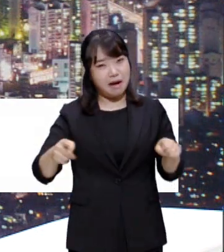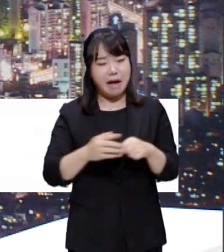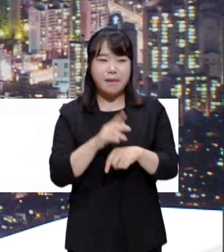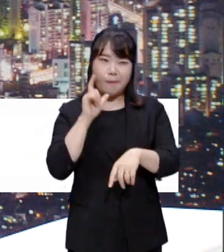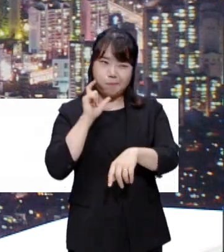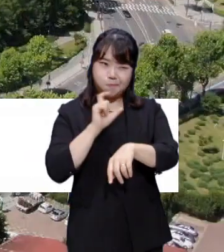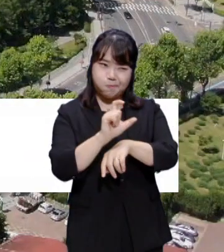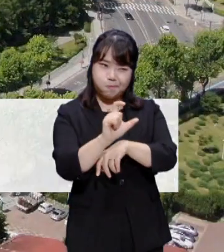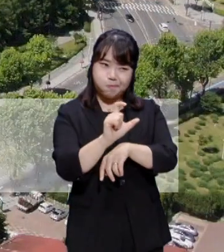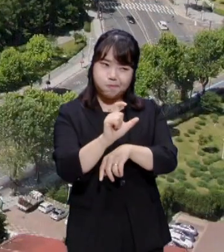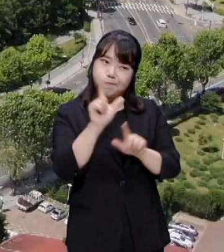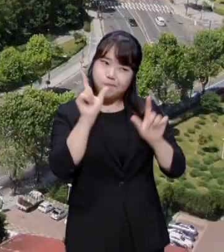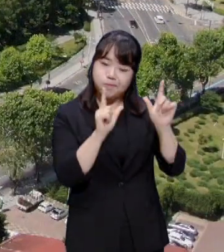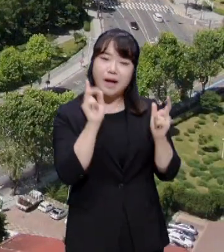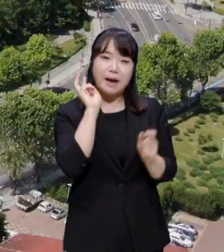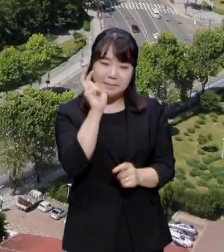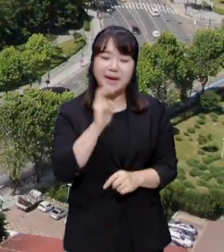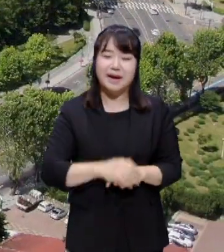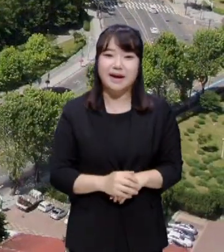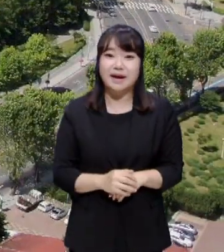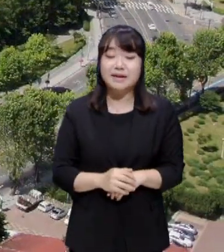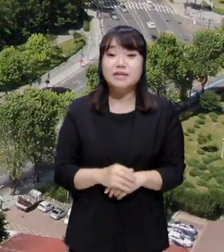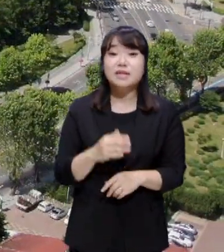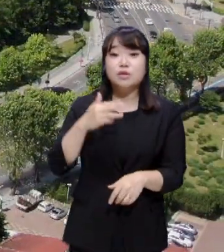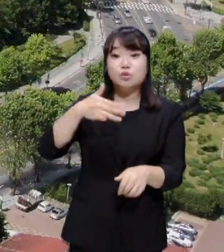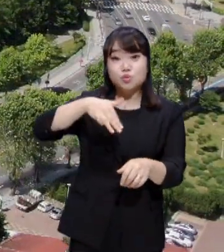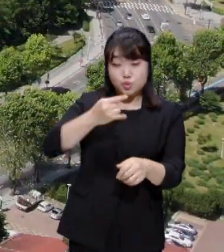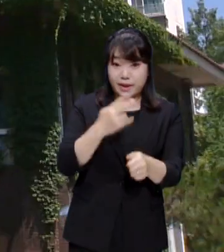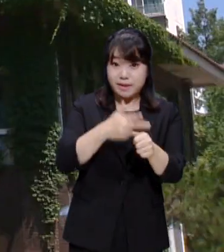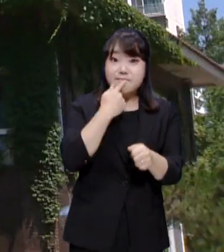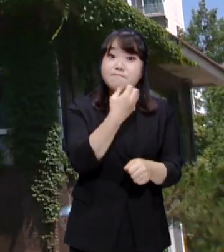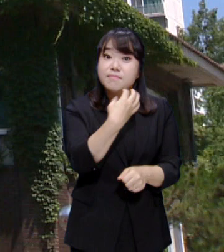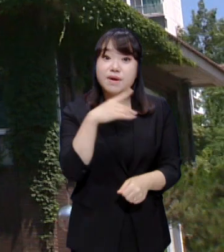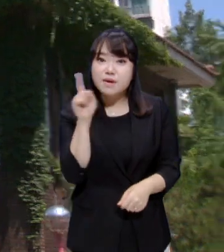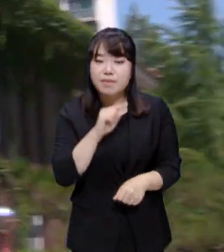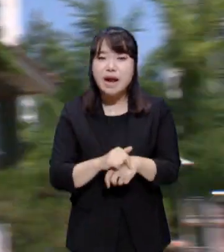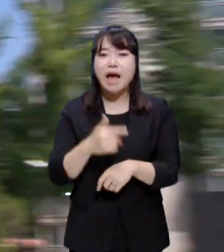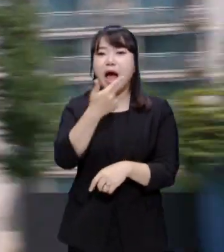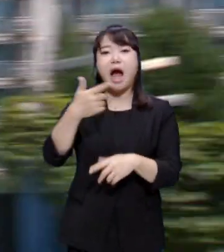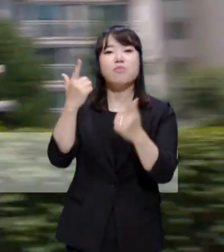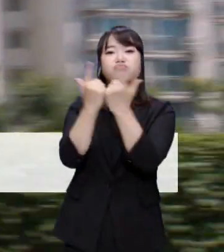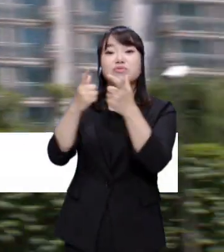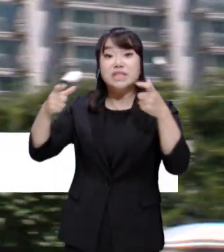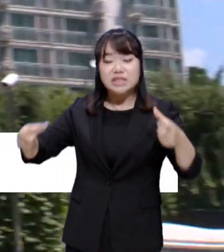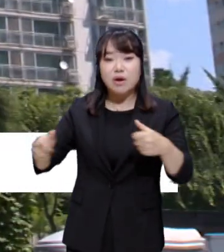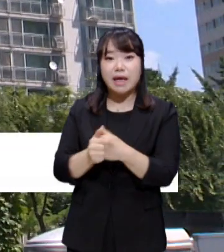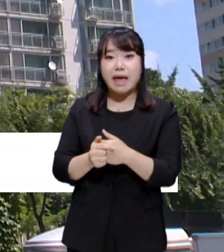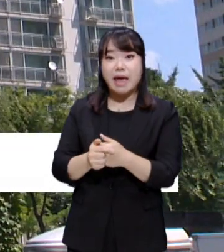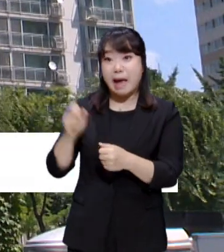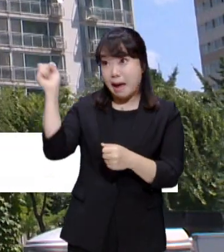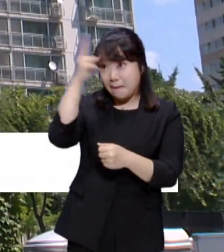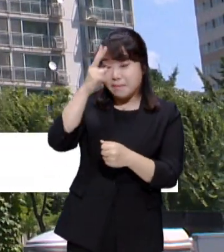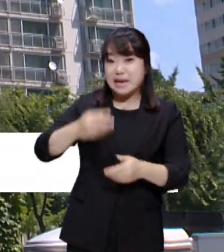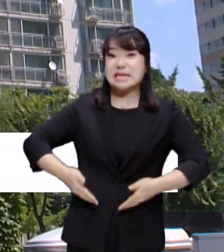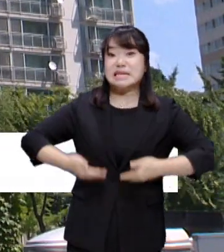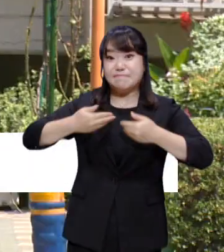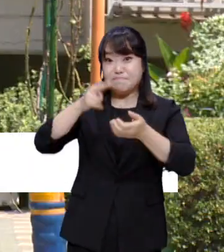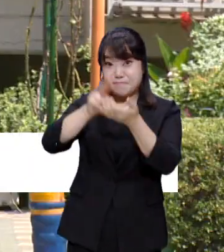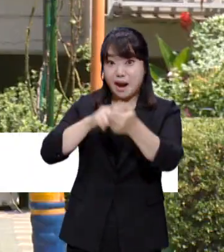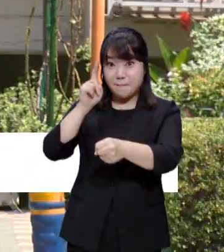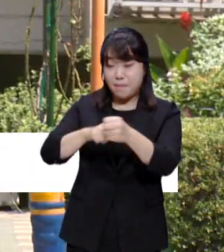유지가 되는 거죠. 최원철 교수는 여유가 된다면 강북 지역에 급매물을 위주로 내 집을 마련하는